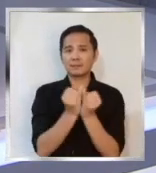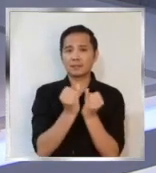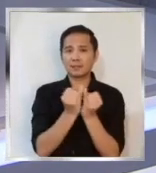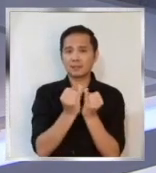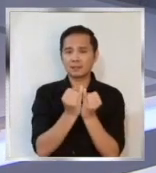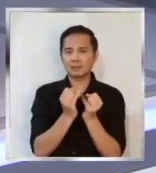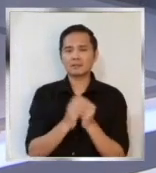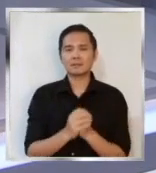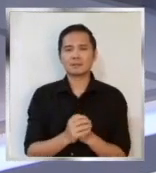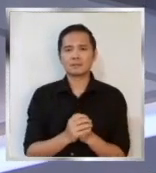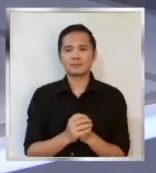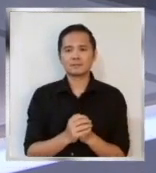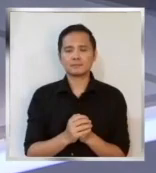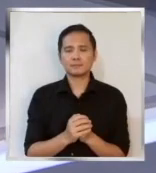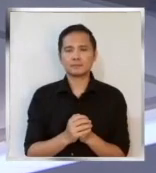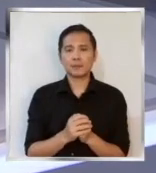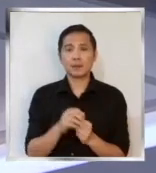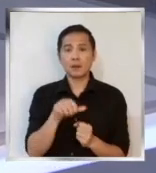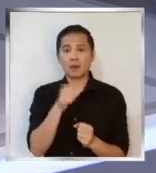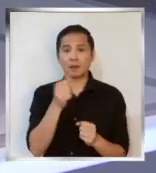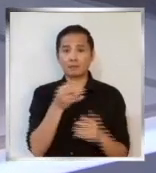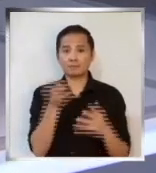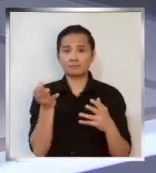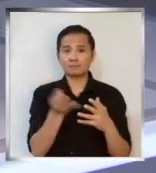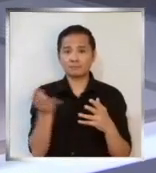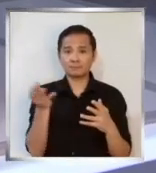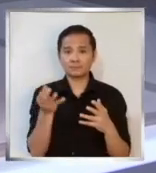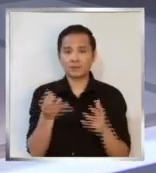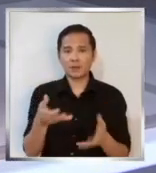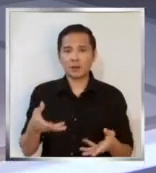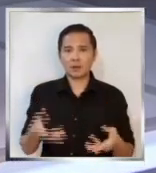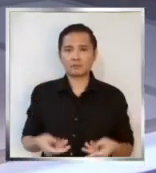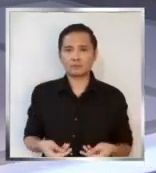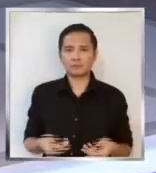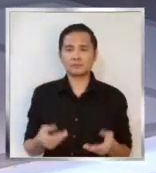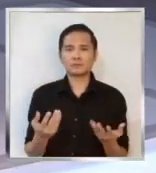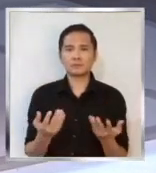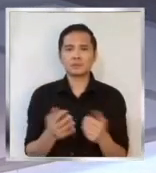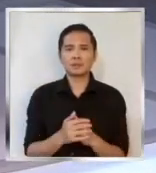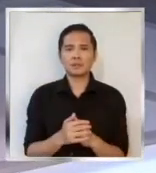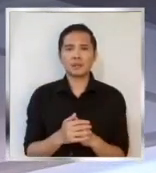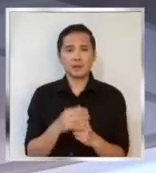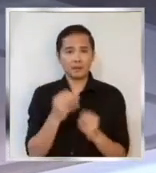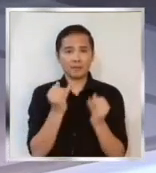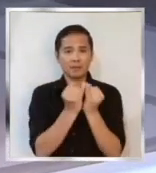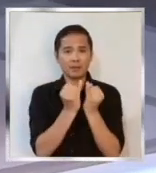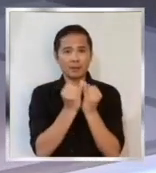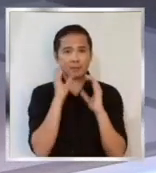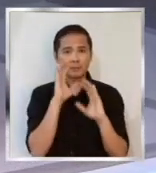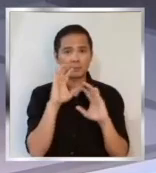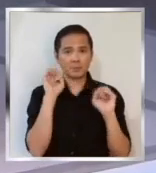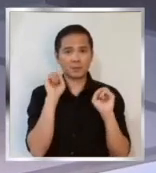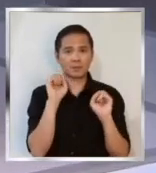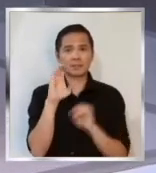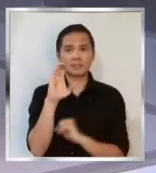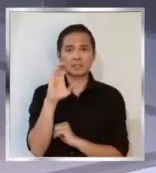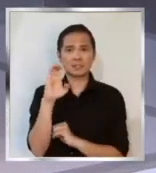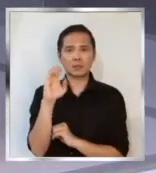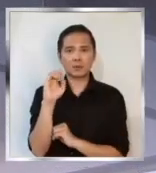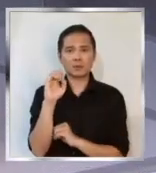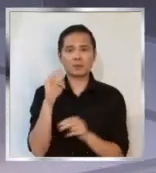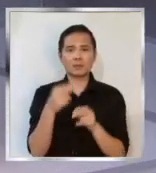mga pinasasampahan ng kasong graft at malversation, ang nagbitiw na PhilHealth President and CEO na si Ricardo